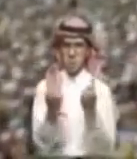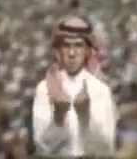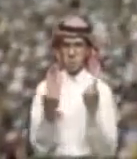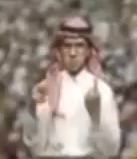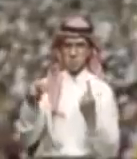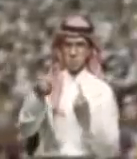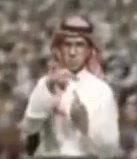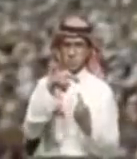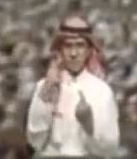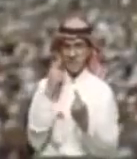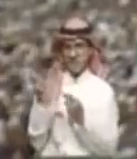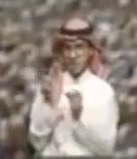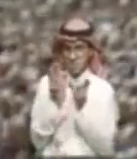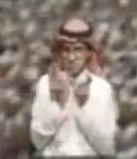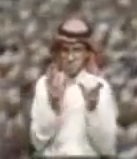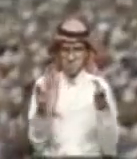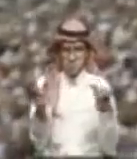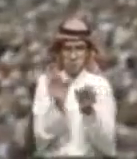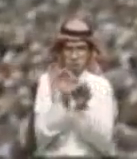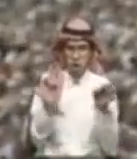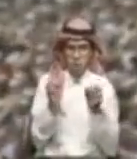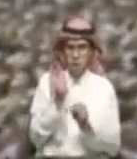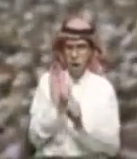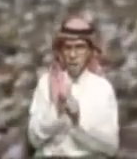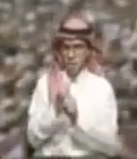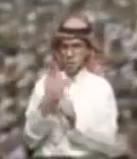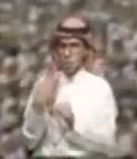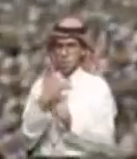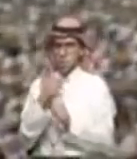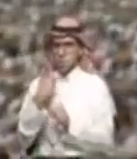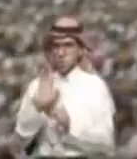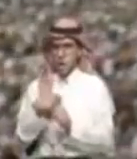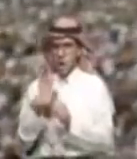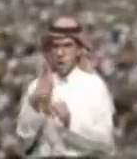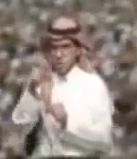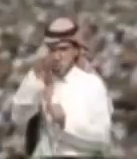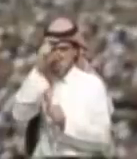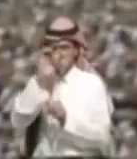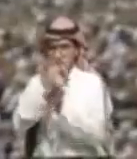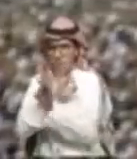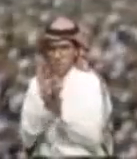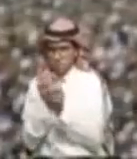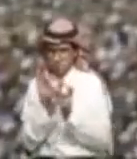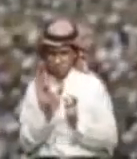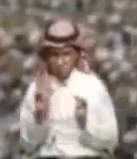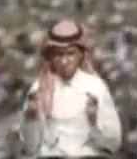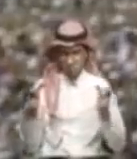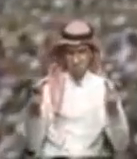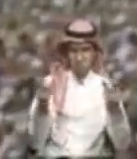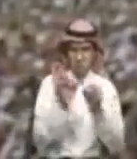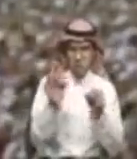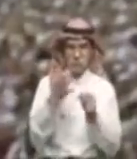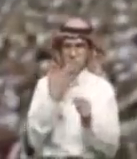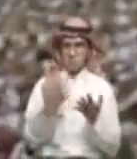الجهود لن تتكلل إلا بتضافر كافة الجهات الخدمية والجهات الأمنية داخل المسجد الحرام، ومن ضمن